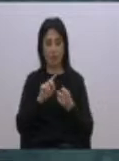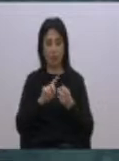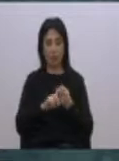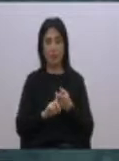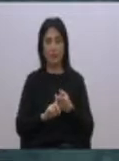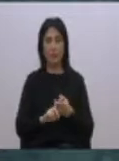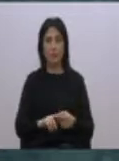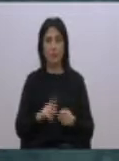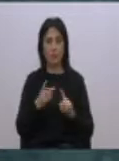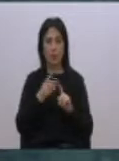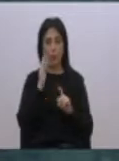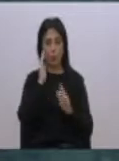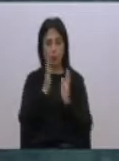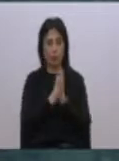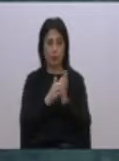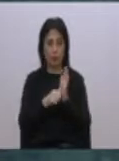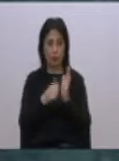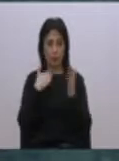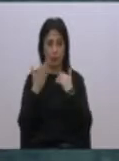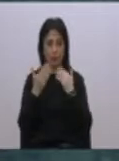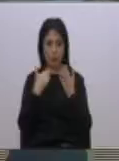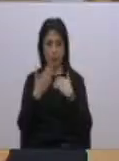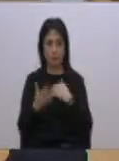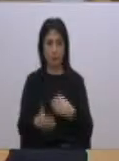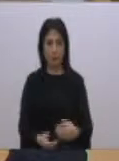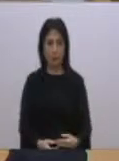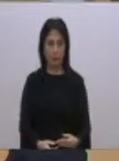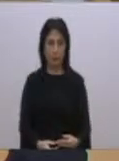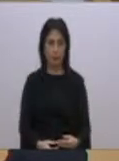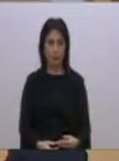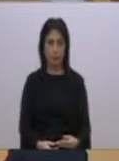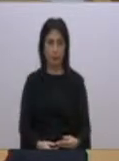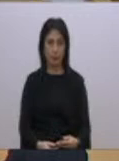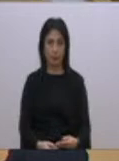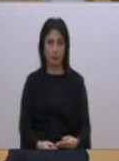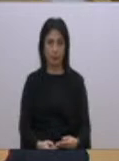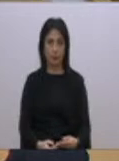თაობაზე მეორე მოსმენით ხო ჩართოთ კენჭისხის რეჟიმი.